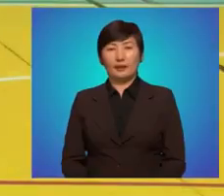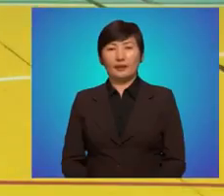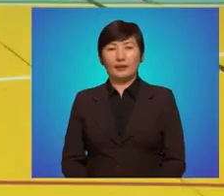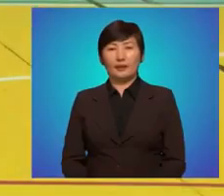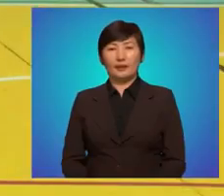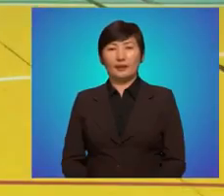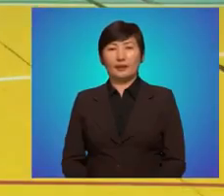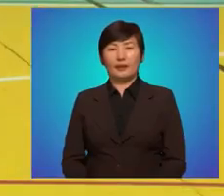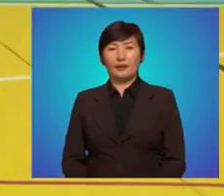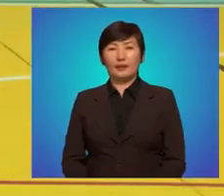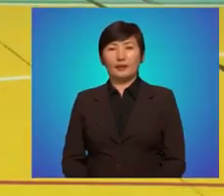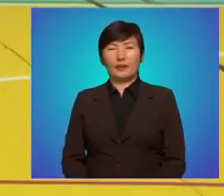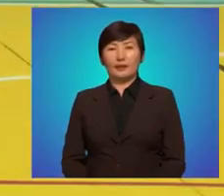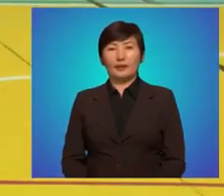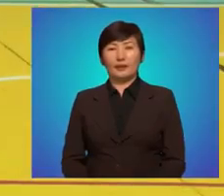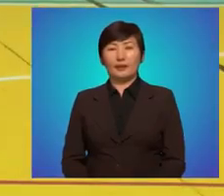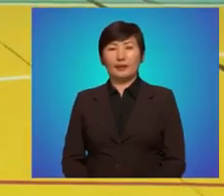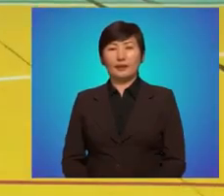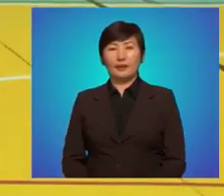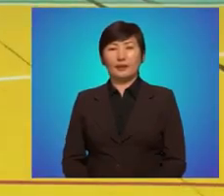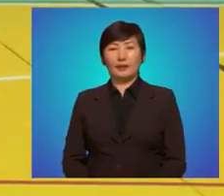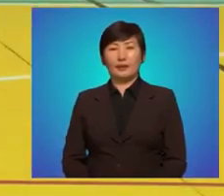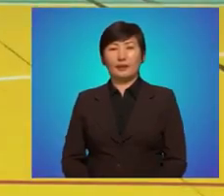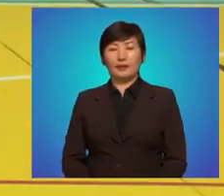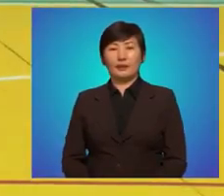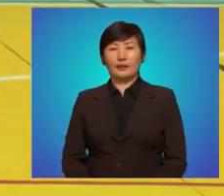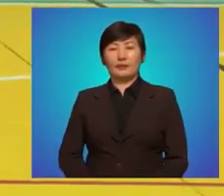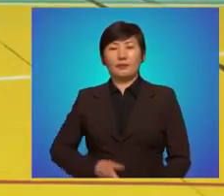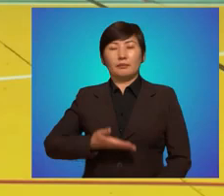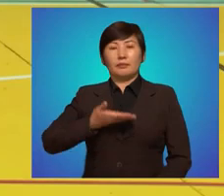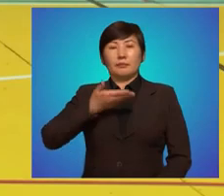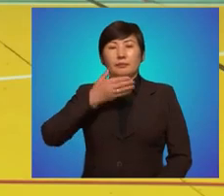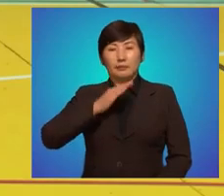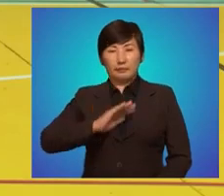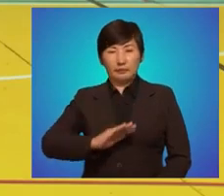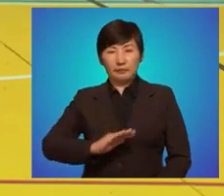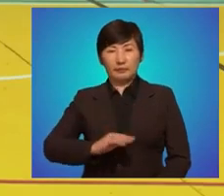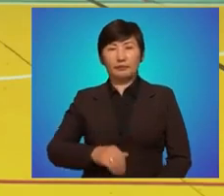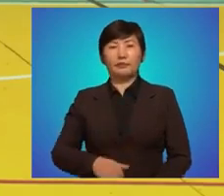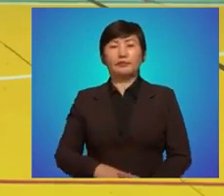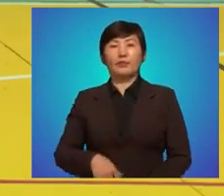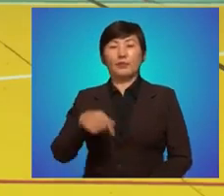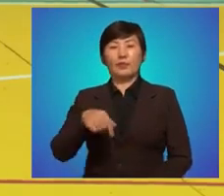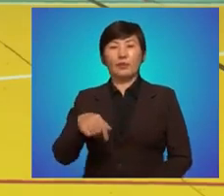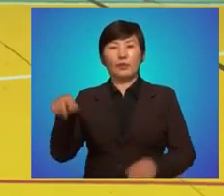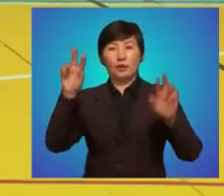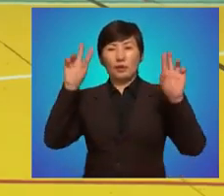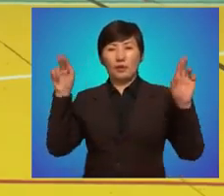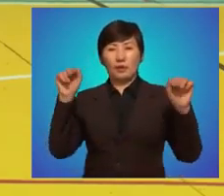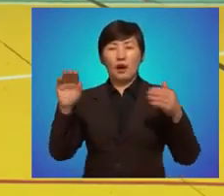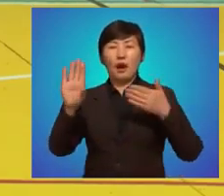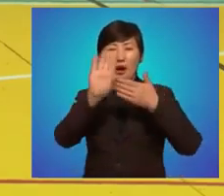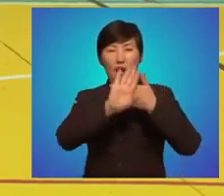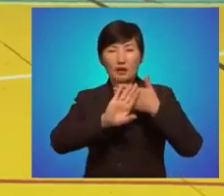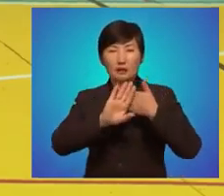8. За хөл гараас сэсрээд гүнзгий амсгаа аваад гаргаарай. За өнөөдрийн хичээл маань хаалт гэсэн